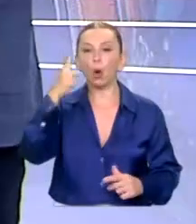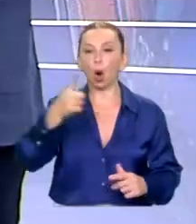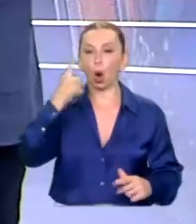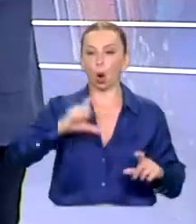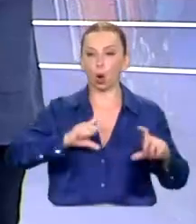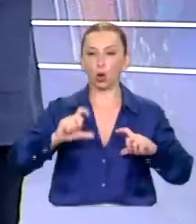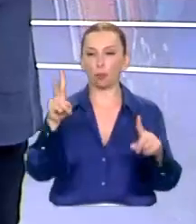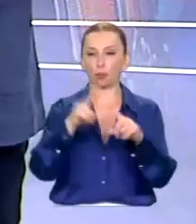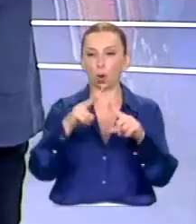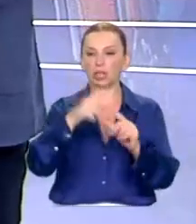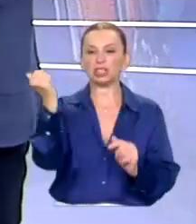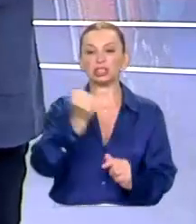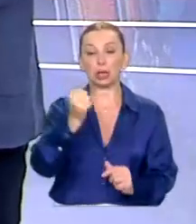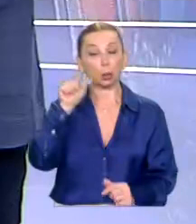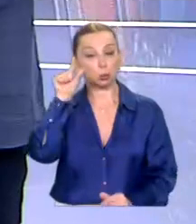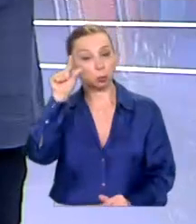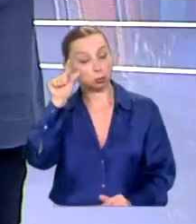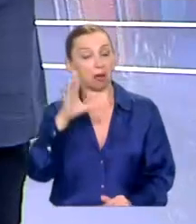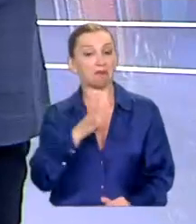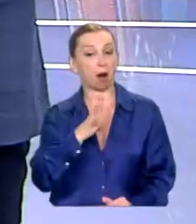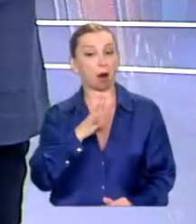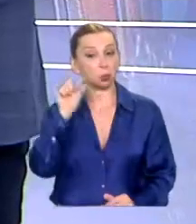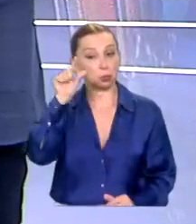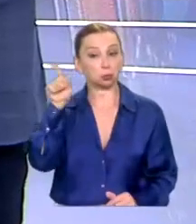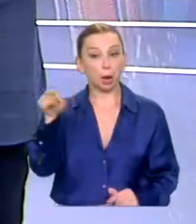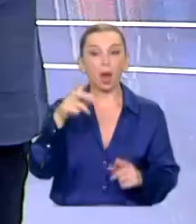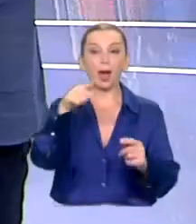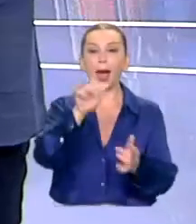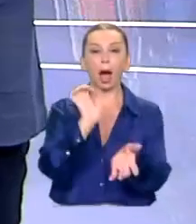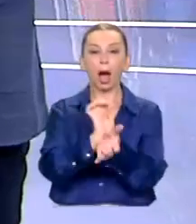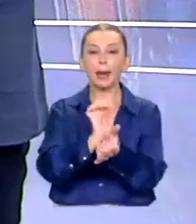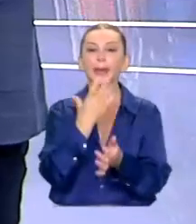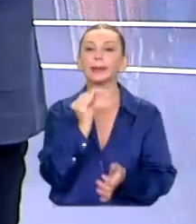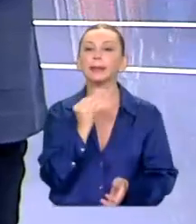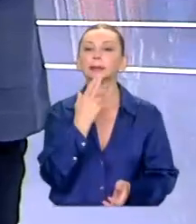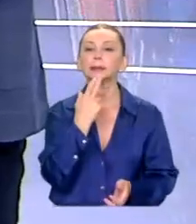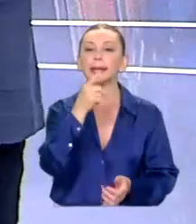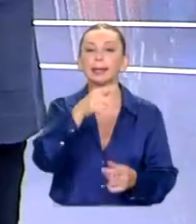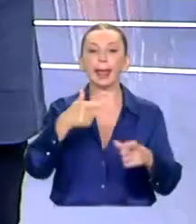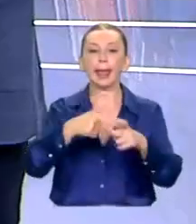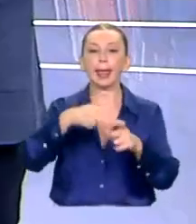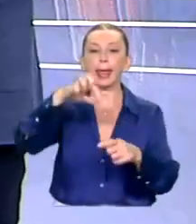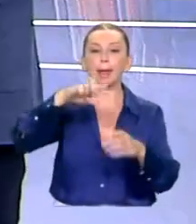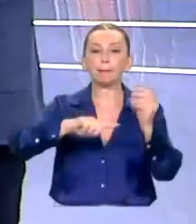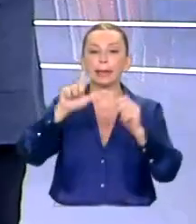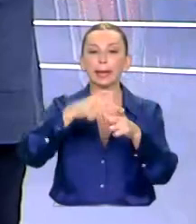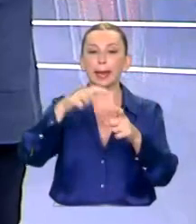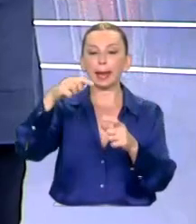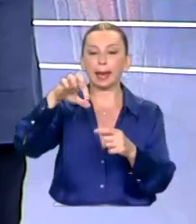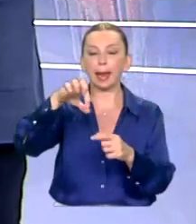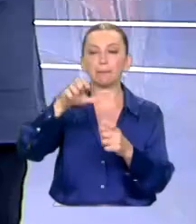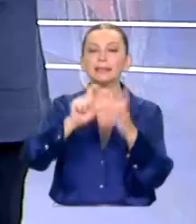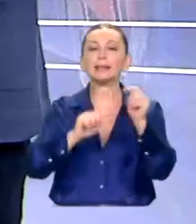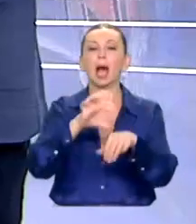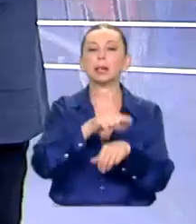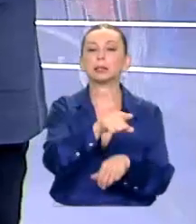vardı. Polis cinayet şüphesi üzerinde duruyor. Ailesi de bu arada genç kadının epilepsi hastası olduğunu belirtti. Nurcan'ın